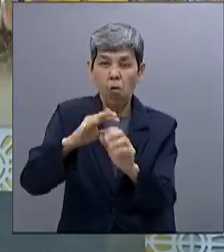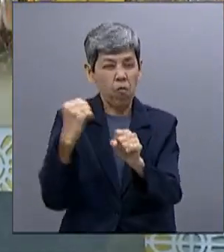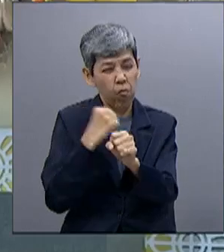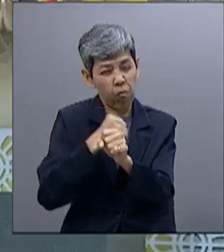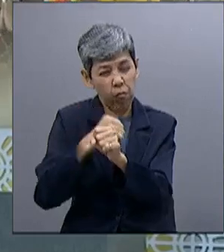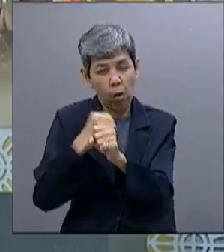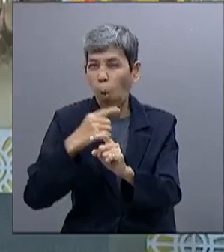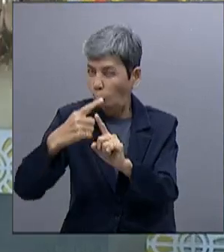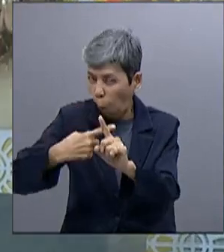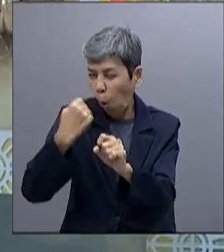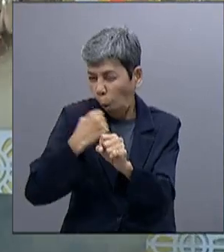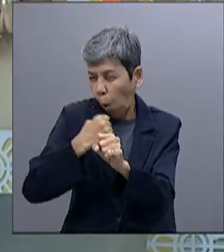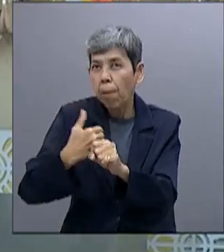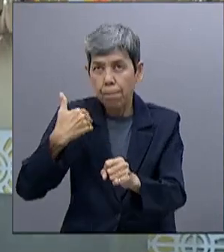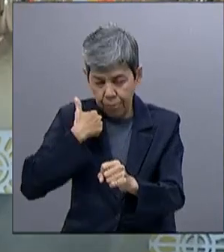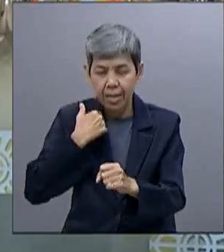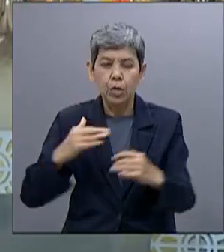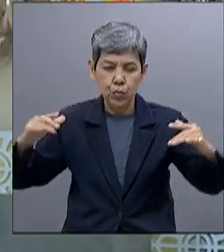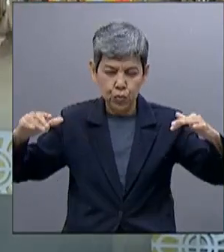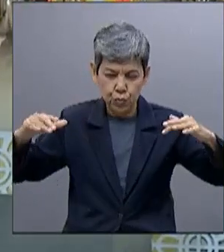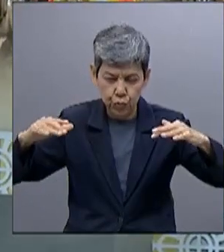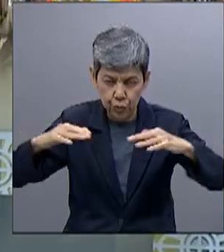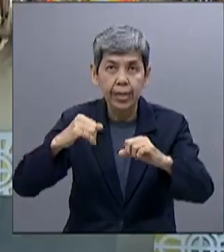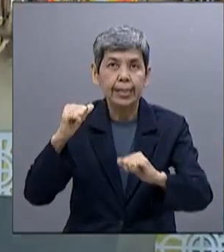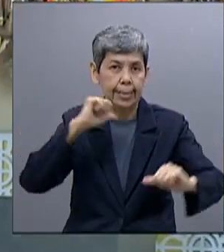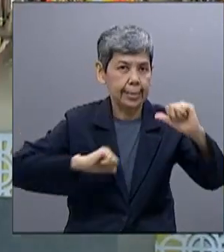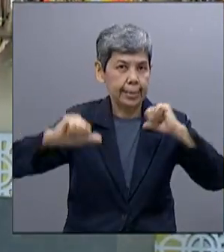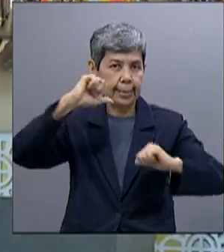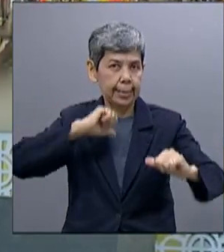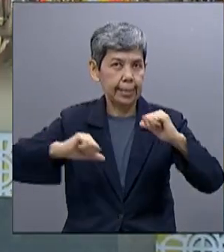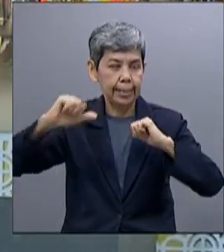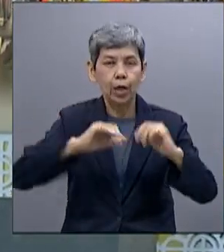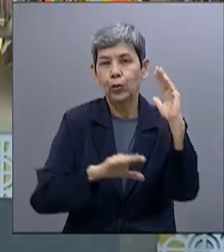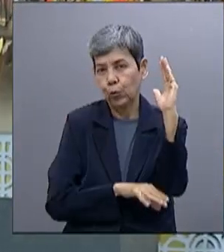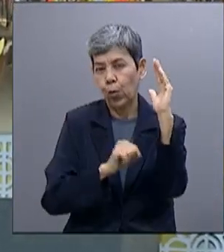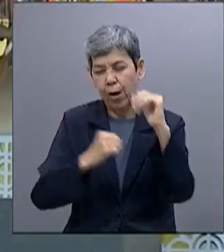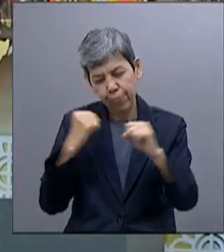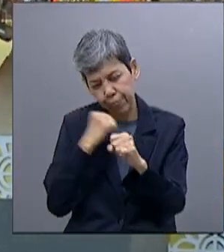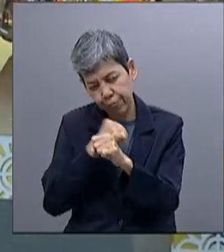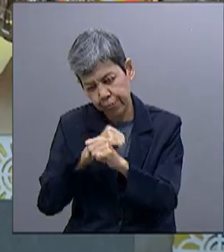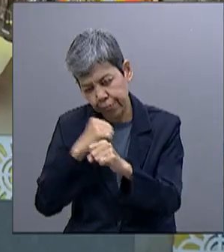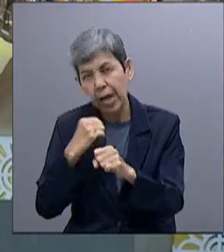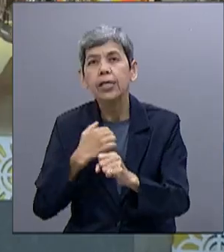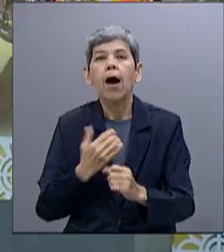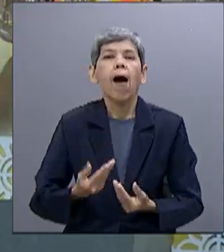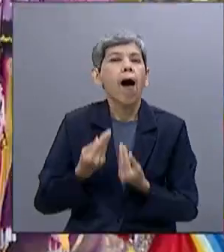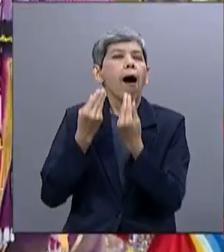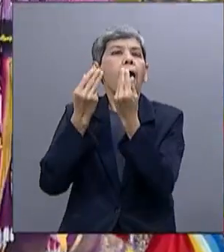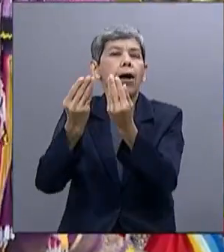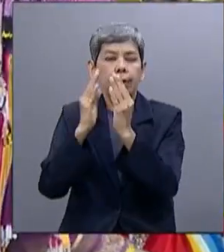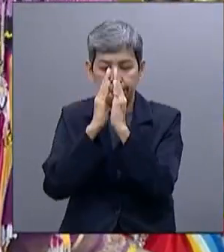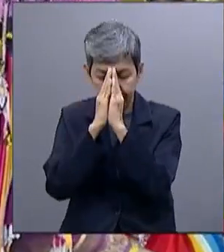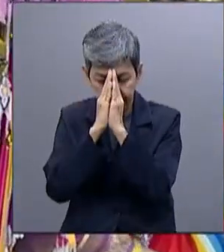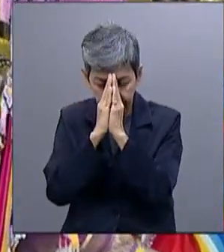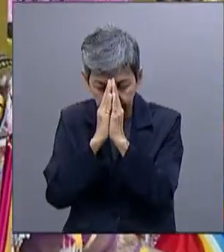กันนานนับเดือนโดยมีศูนย์กลางรวมตัวก่อนมาขึ้นแสดงจริงอยู่ที่จังหวัดสงขลาเพื่อเป็นการถวายพระพรและเผ